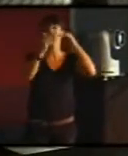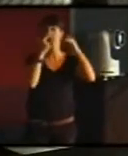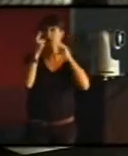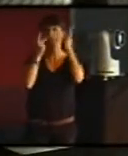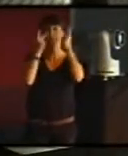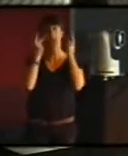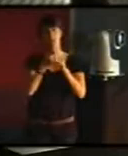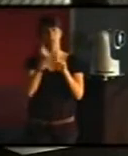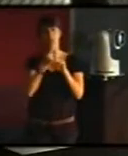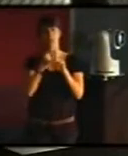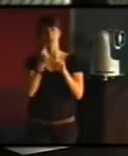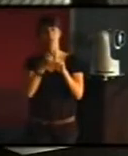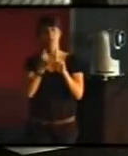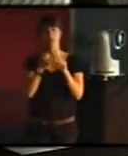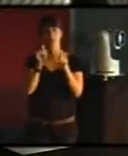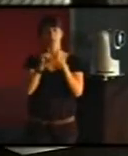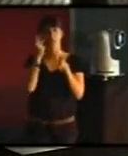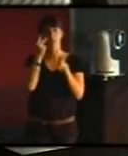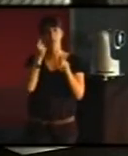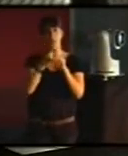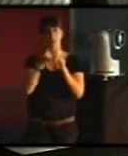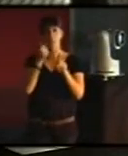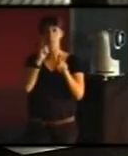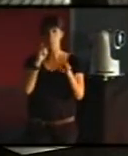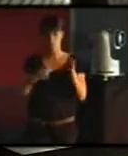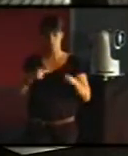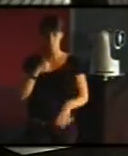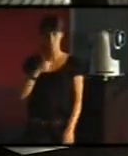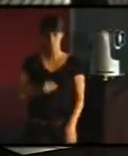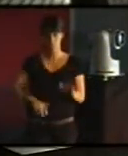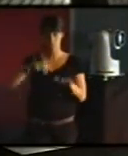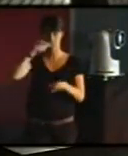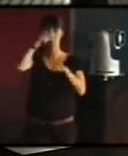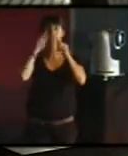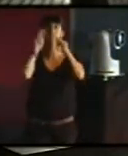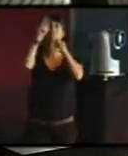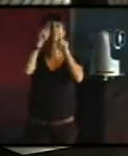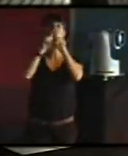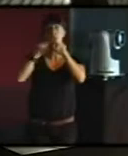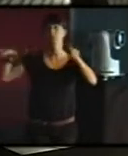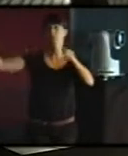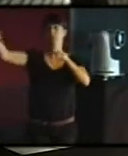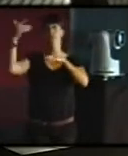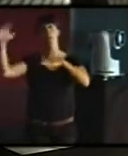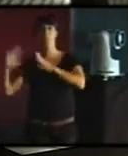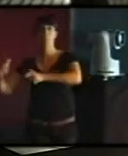regard, ça sera vu comme ça des entourages. Donc il y a dans les deux perspectives